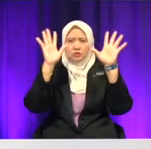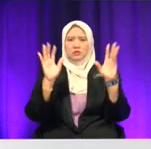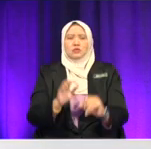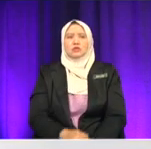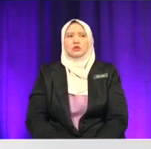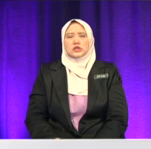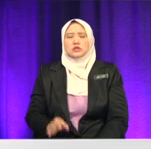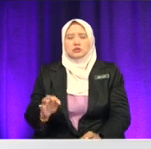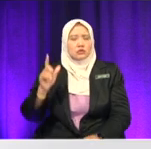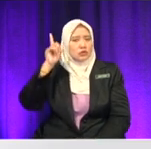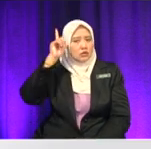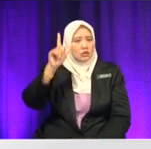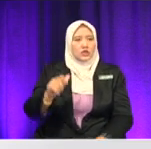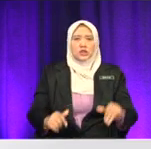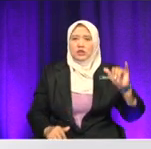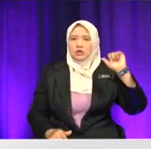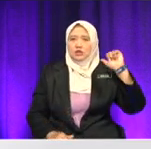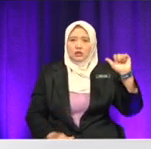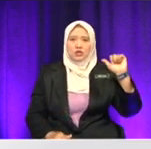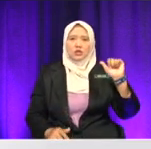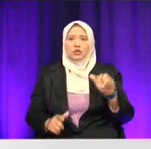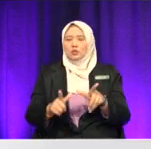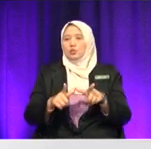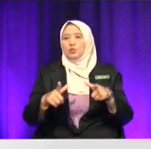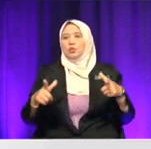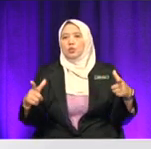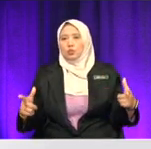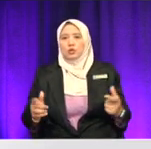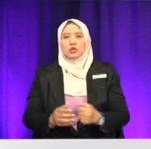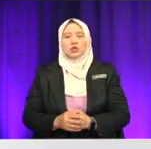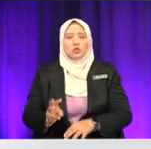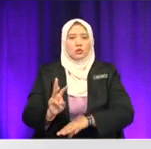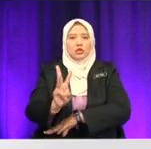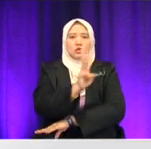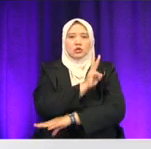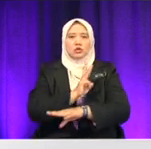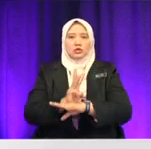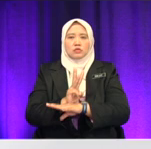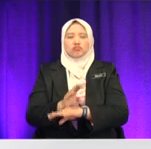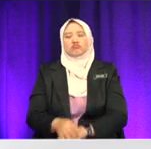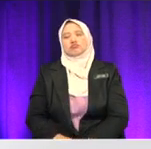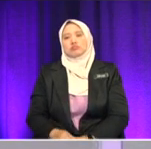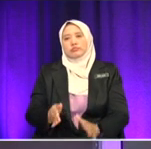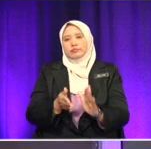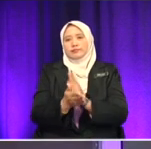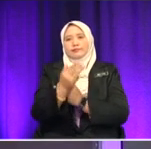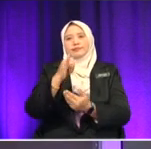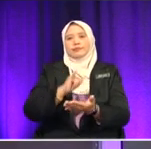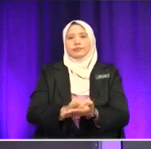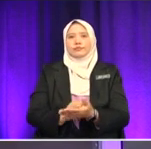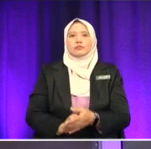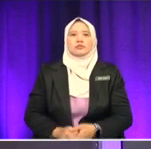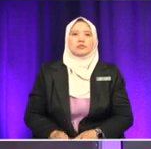sebab kepekatan antibiotik di situ tinggi. Yes, bagus. Jadi terbuktilah bahawa kawasan berkepekatan antibiotik tinggi